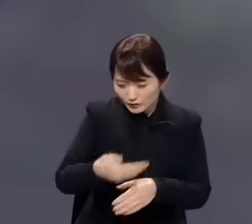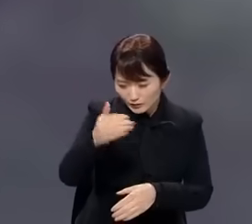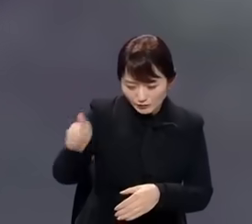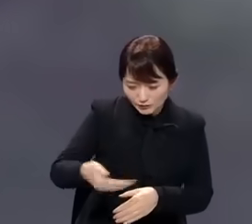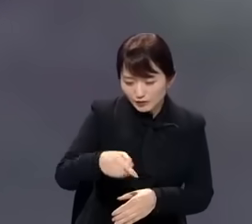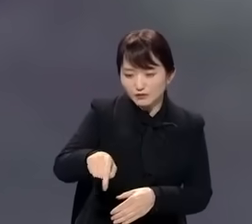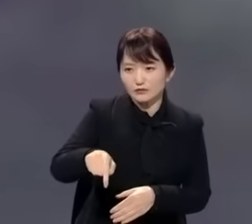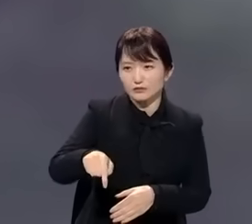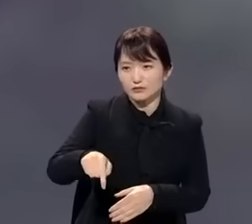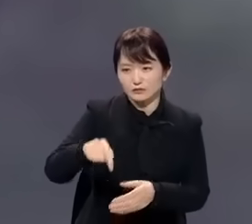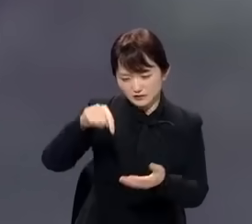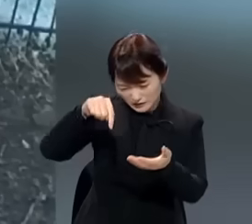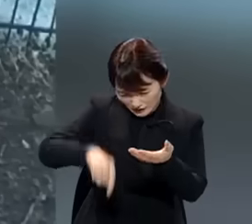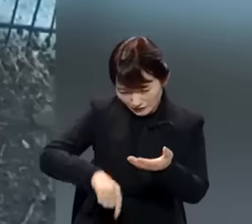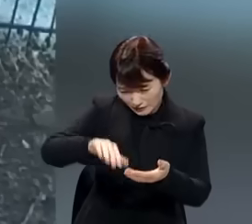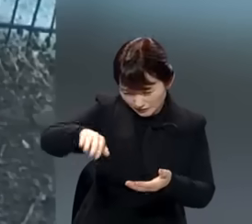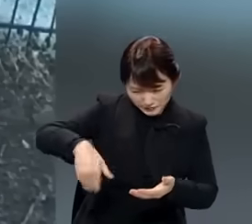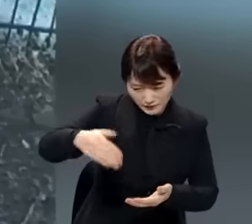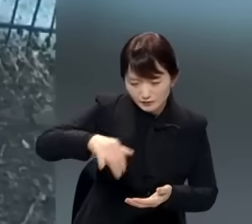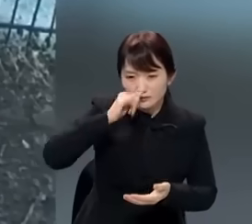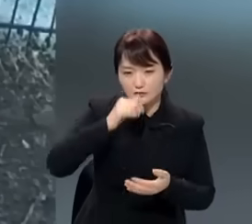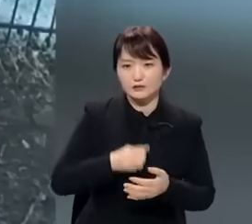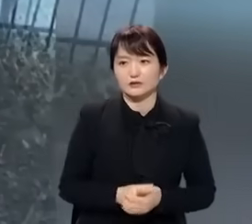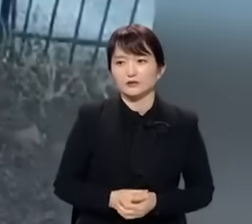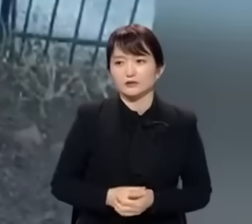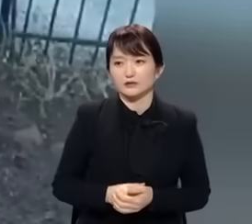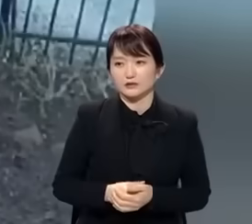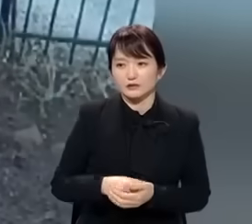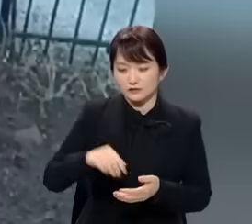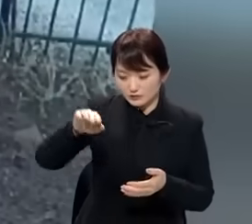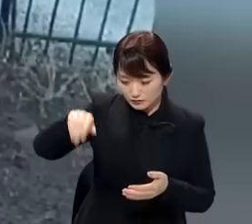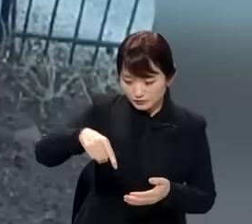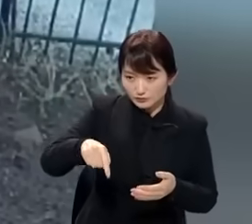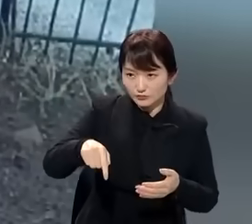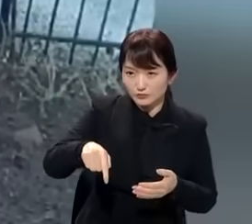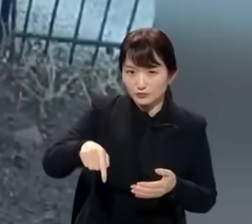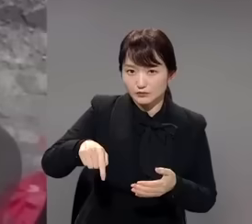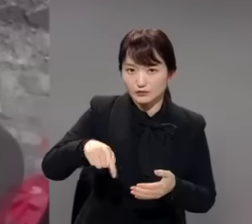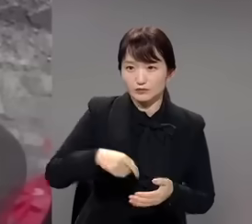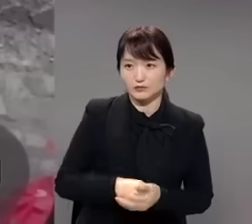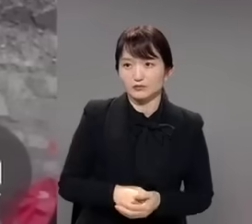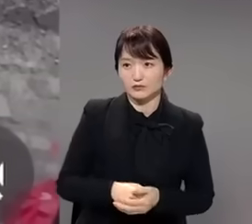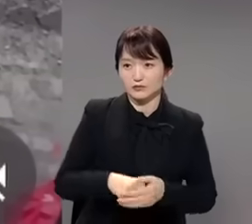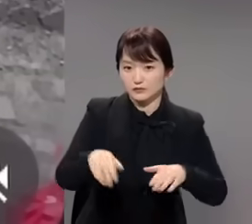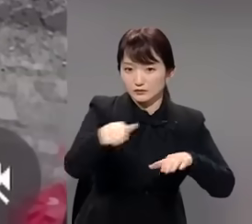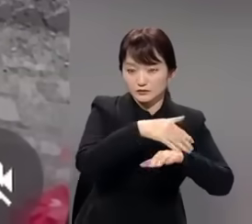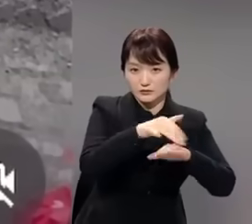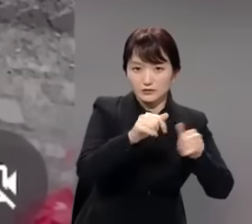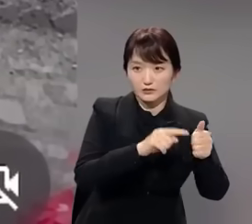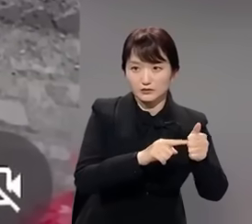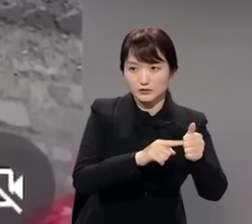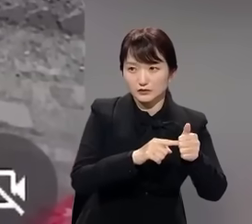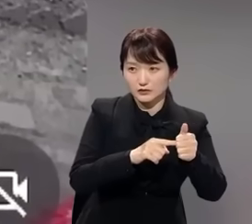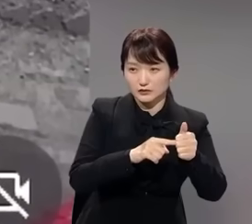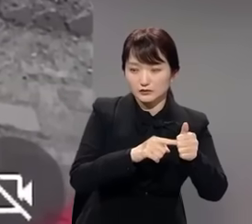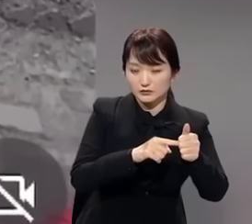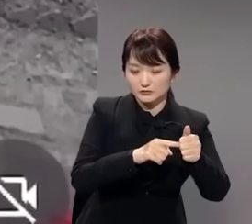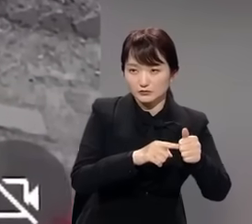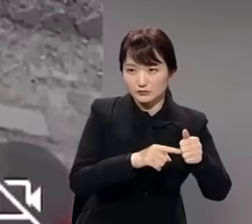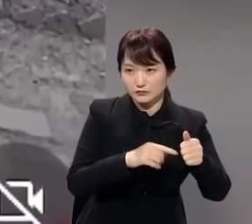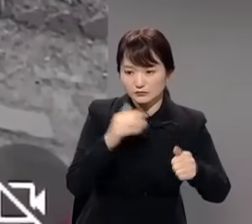또 깊숙이도 좀 파놨는데요. 허스키는 구멍 안에 쏙 들어가서 네, 지나가는 사람들 구경하기 바쁜